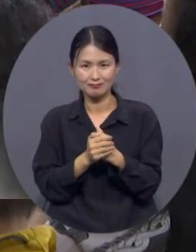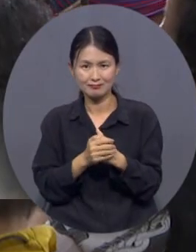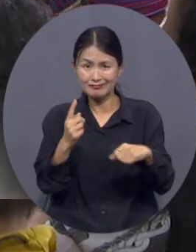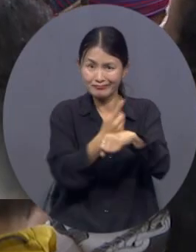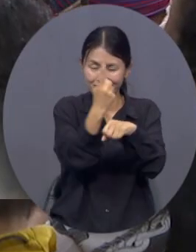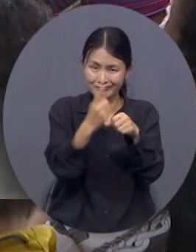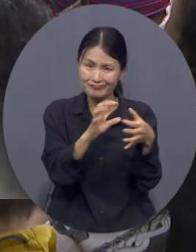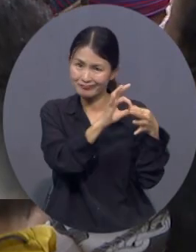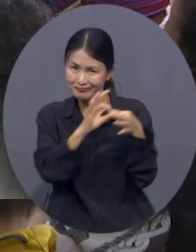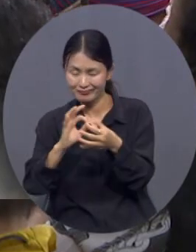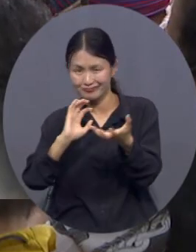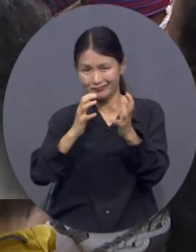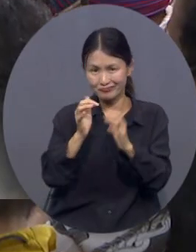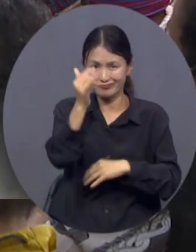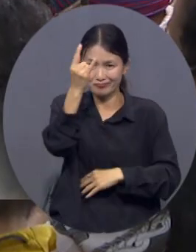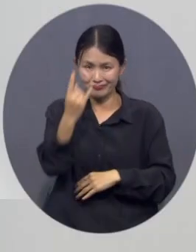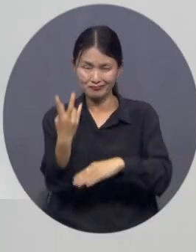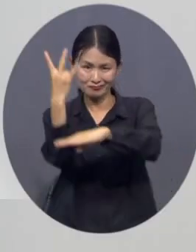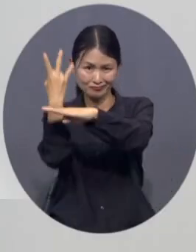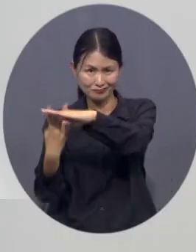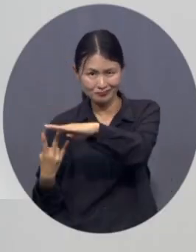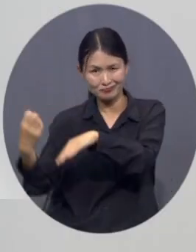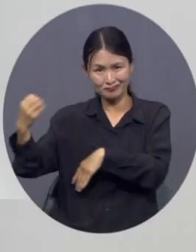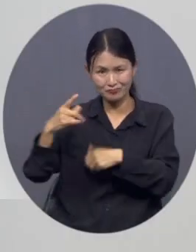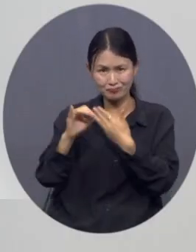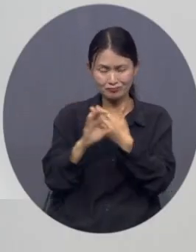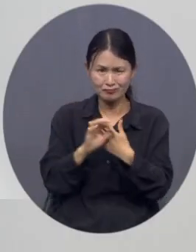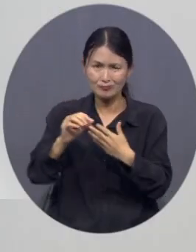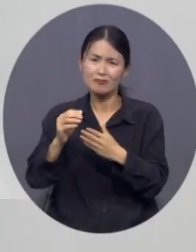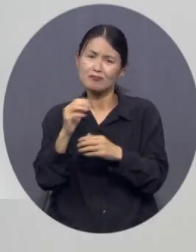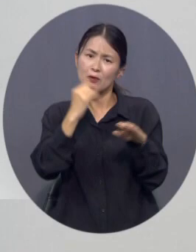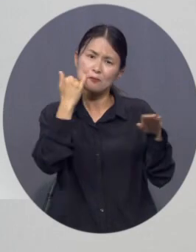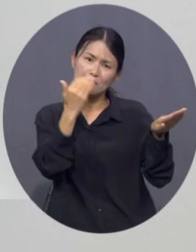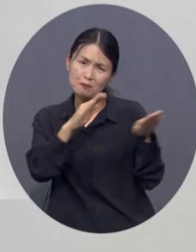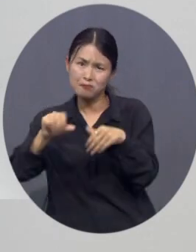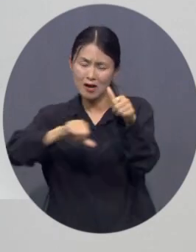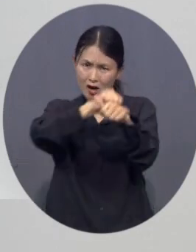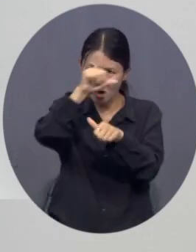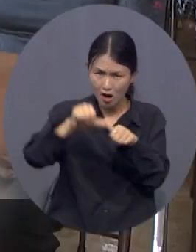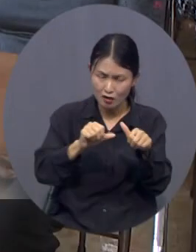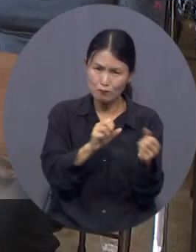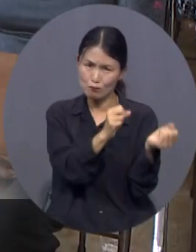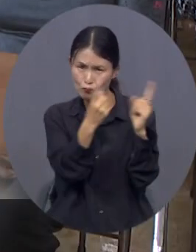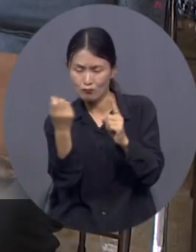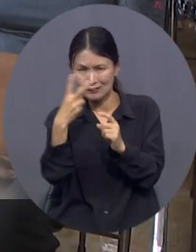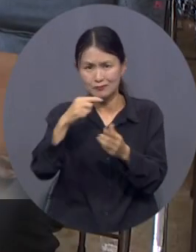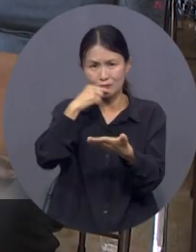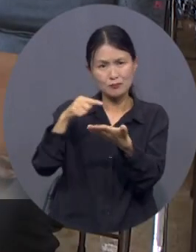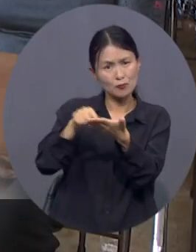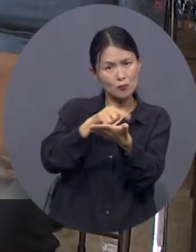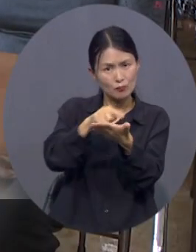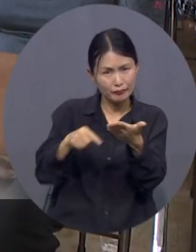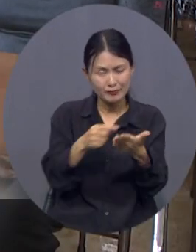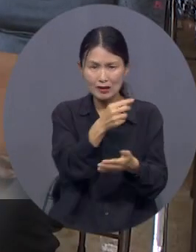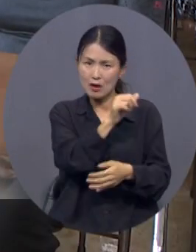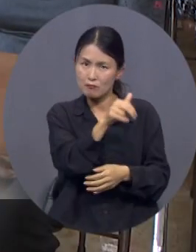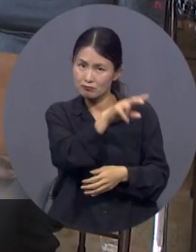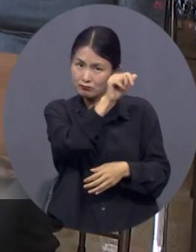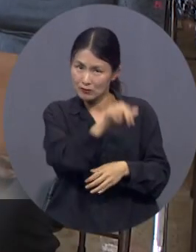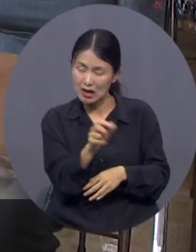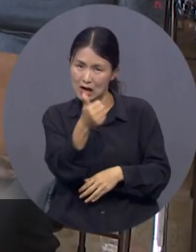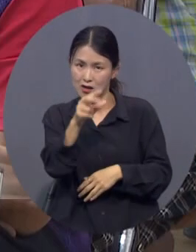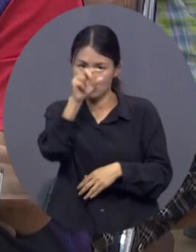1시간가량 열린 간담회에서 해녀들은 해양생태계 복원과 보상, 삼양과 화북 지역의 하수 연결